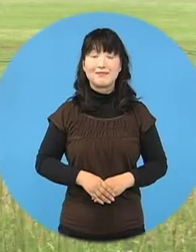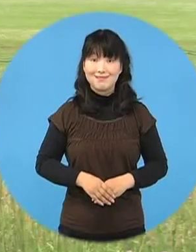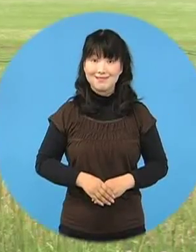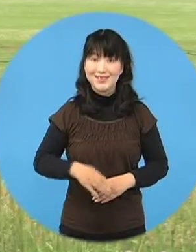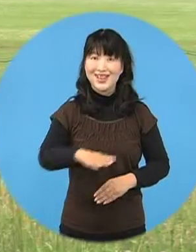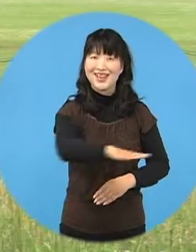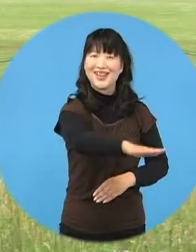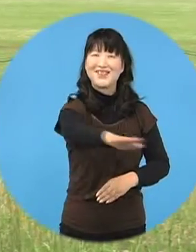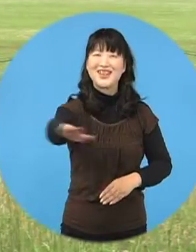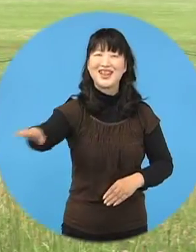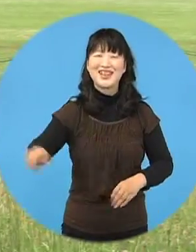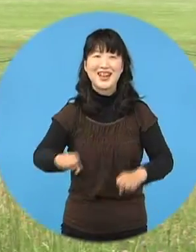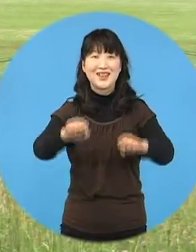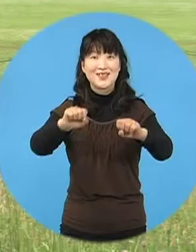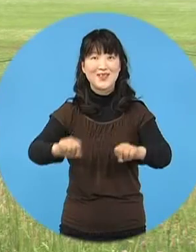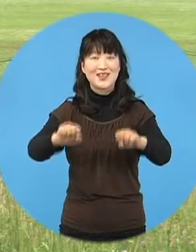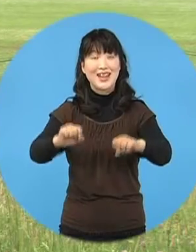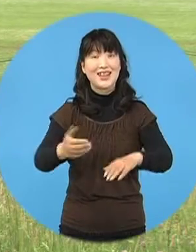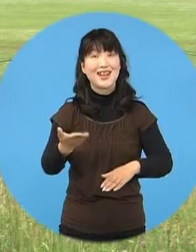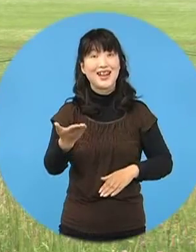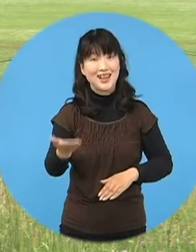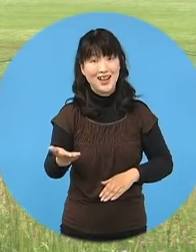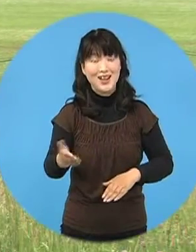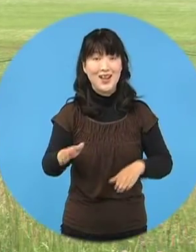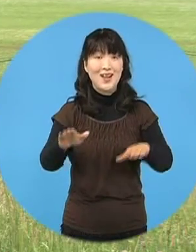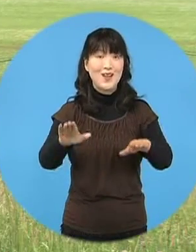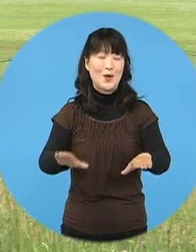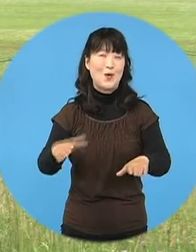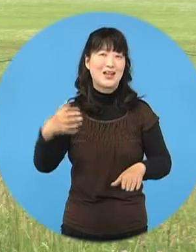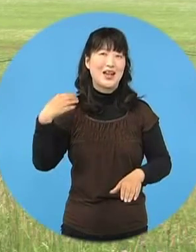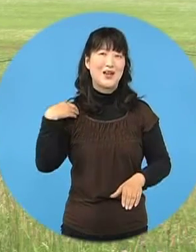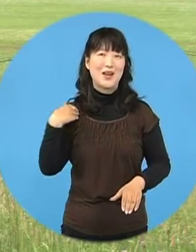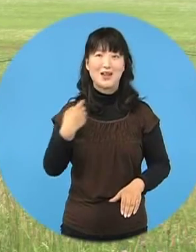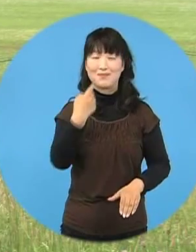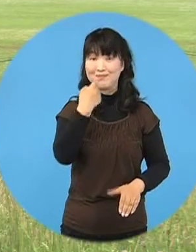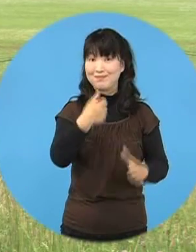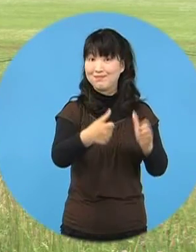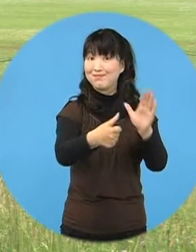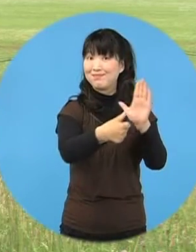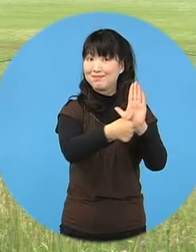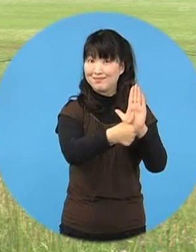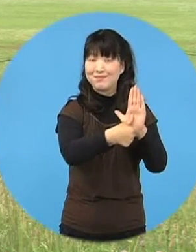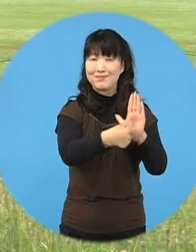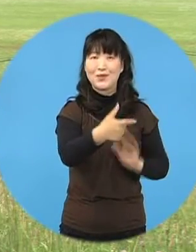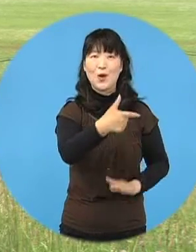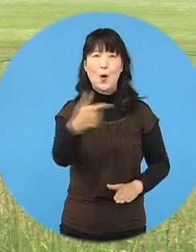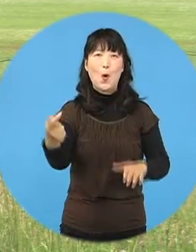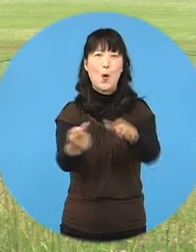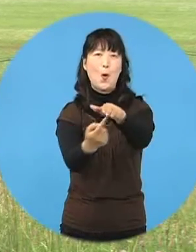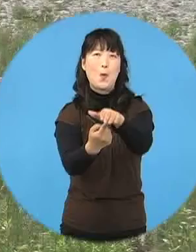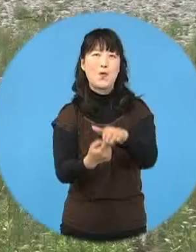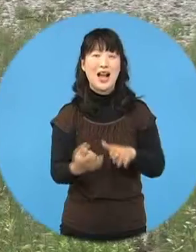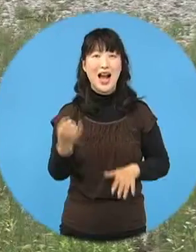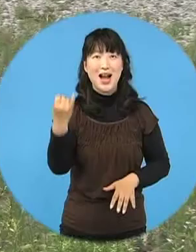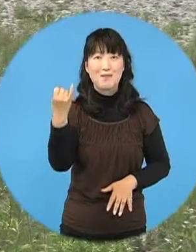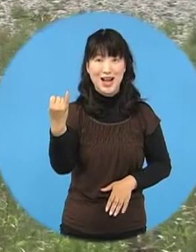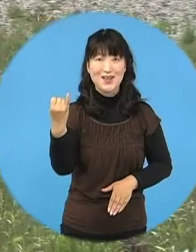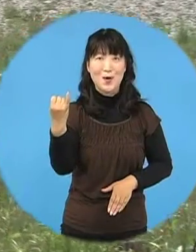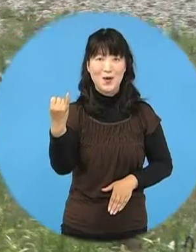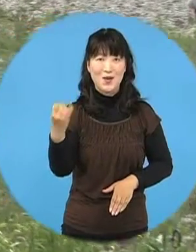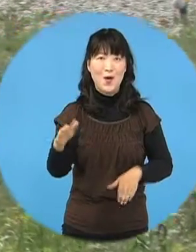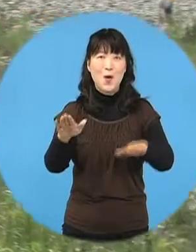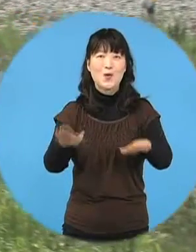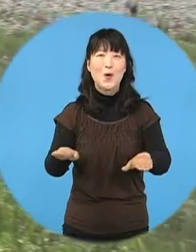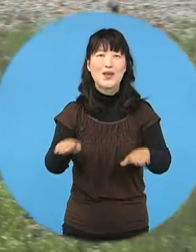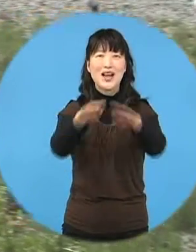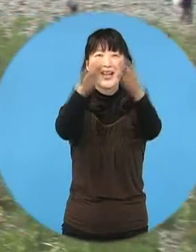皆さん、ご機嫌いかがですか。今回は私、大村舞子がお伝えします。今回